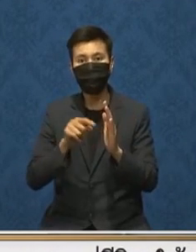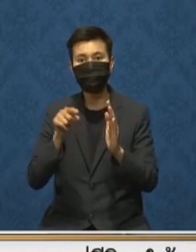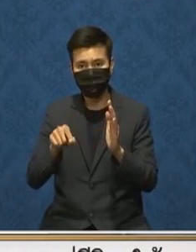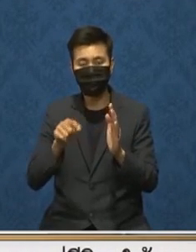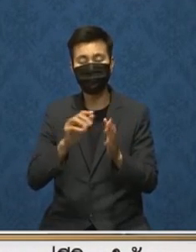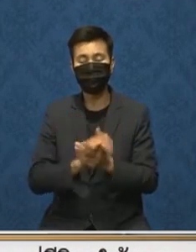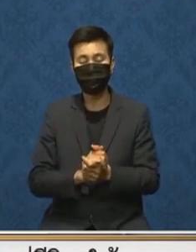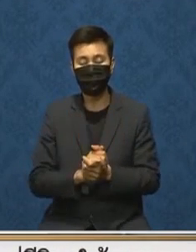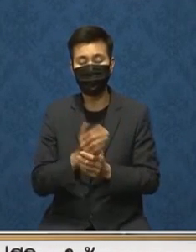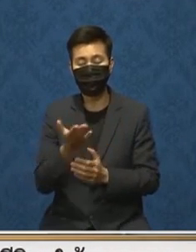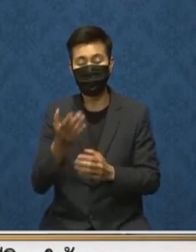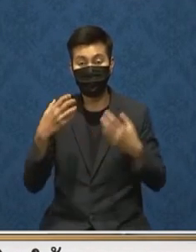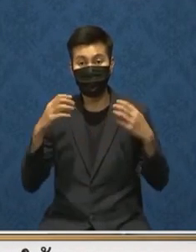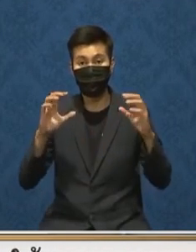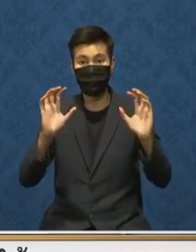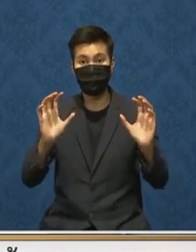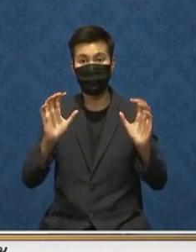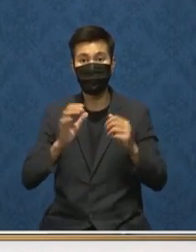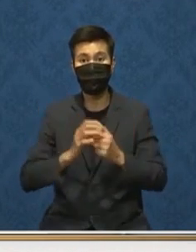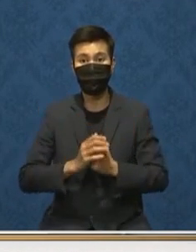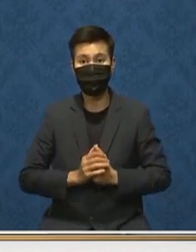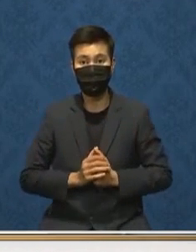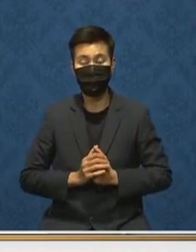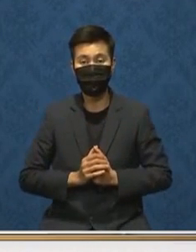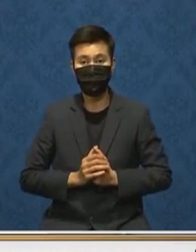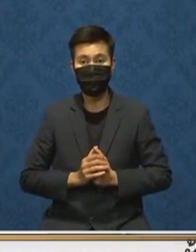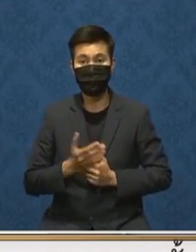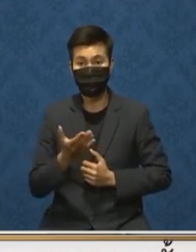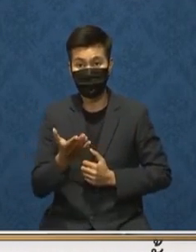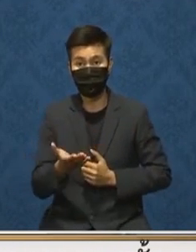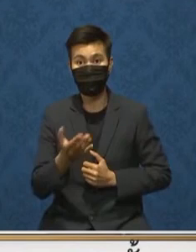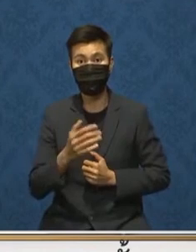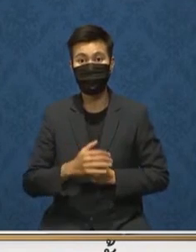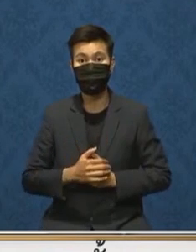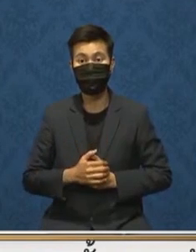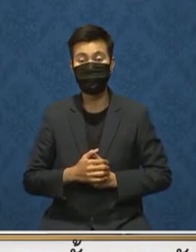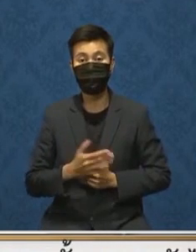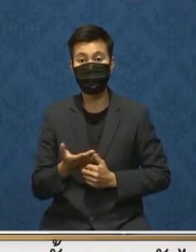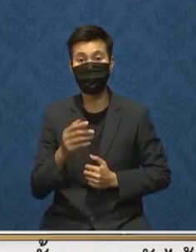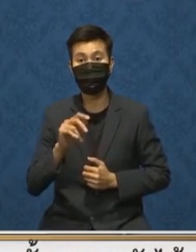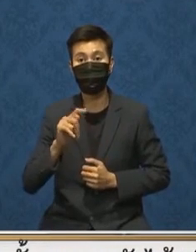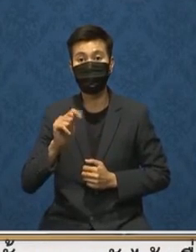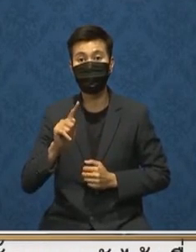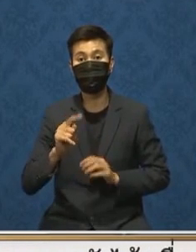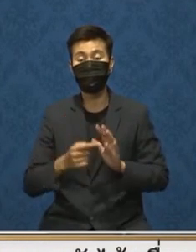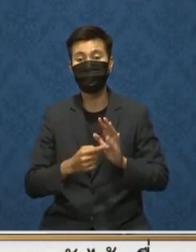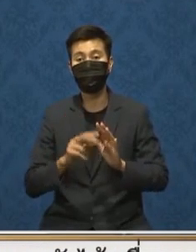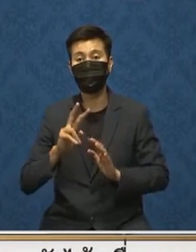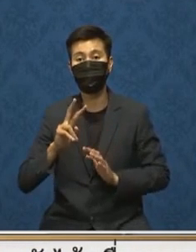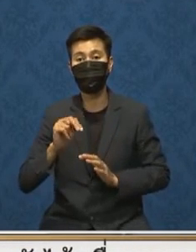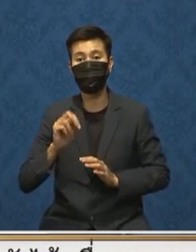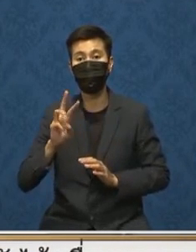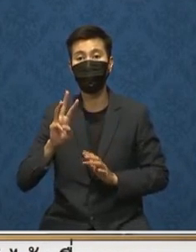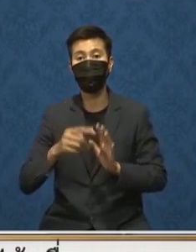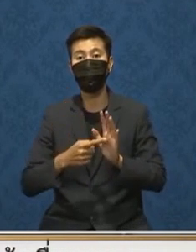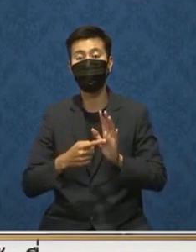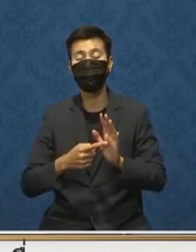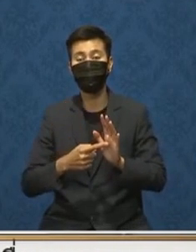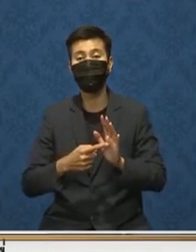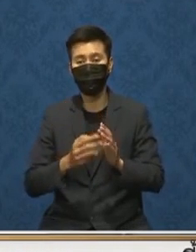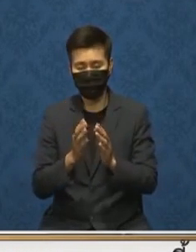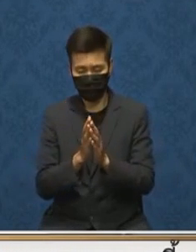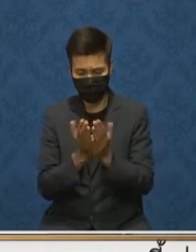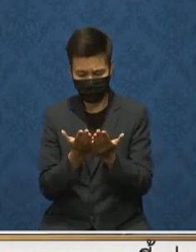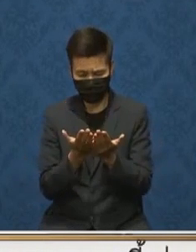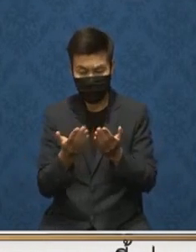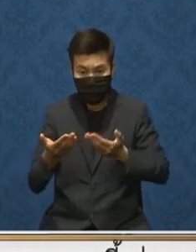านก็ได้นำเรื่องนำของท่านธัญวัฒน์เนี่ยร่างของสมาชิกเนี่ยเข้าไปพิจารณาไปผ่